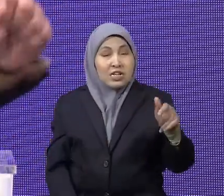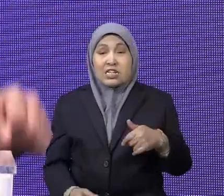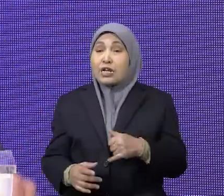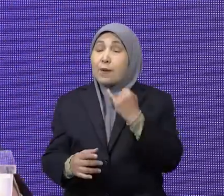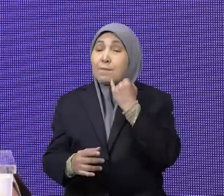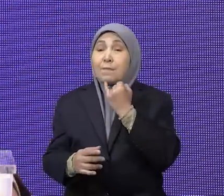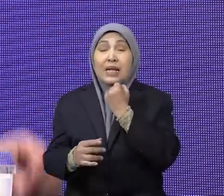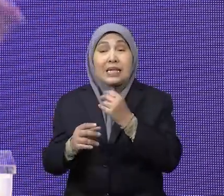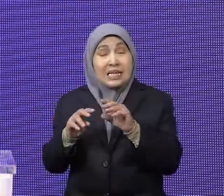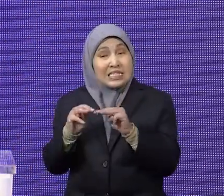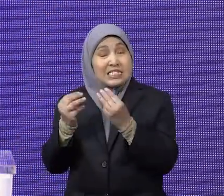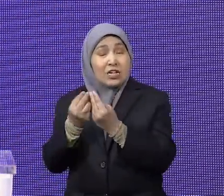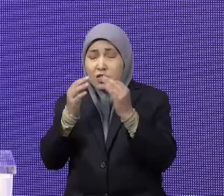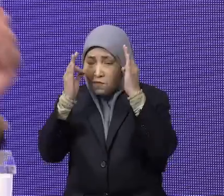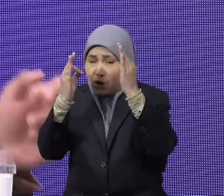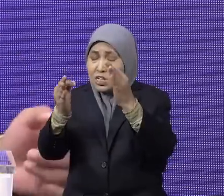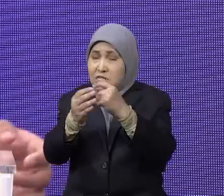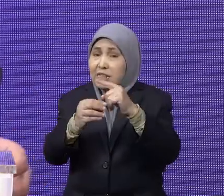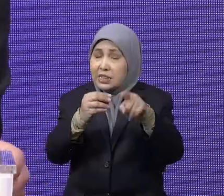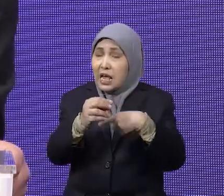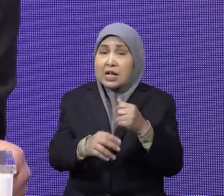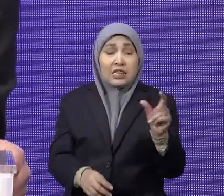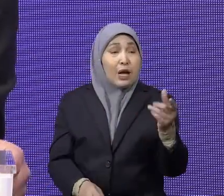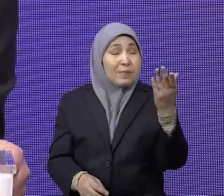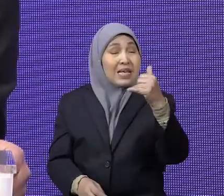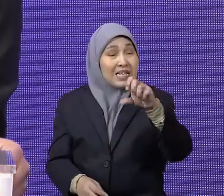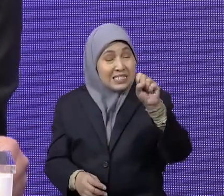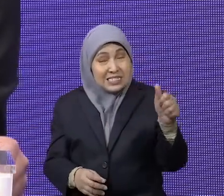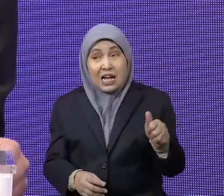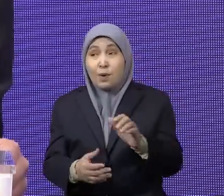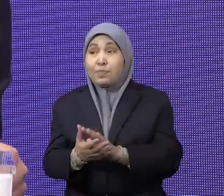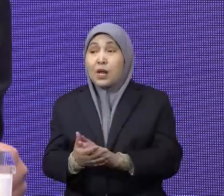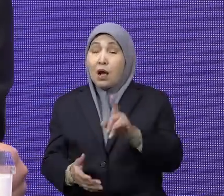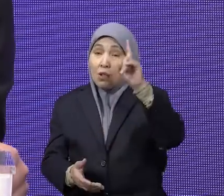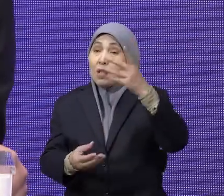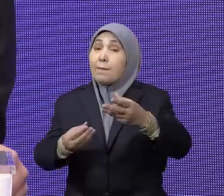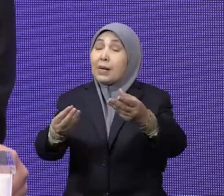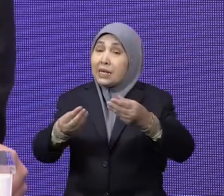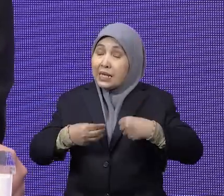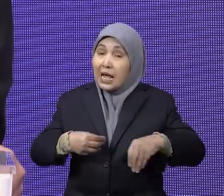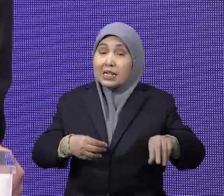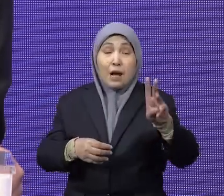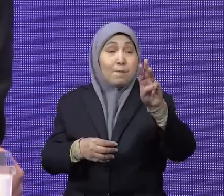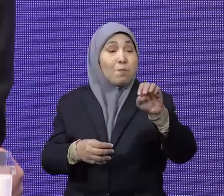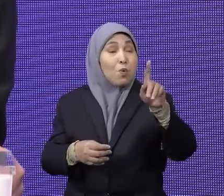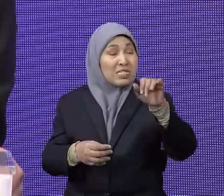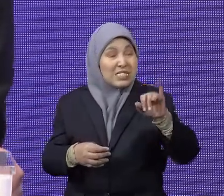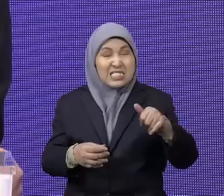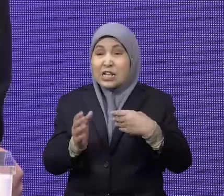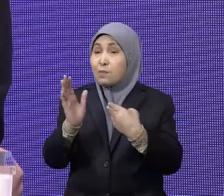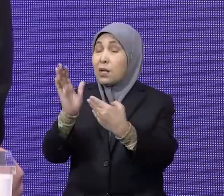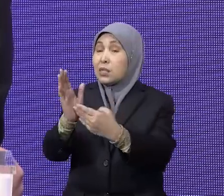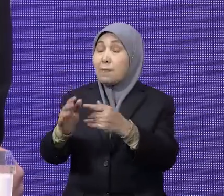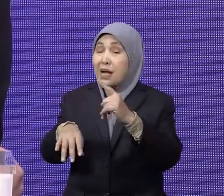daripada kalangan Bani Israel. Tapi kita fokuskan untuk cerita berkenaan tentang Nabi Isa alaihi salam. Allah berikan antara mukjizat Nabi Isa